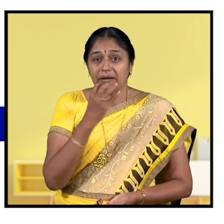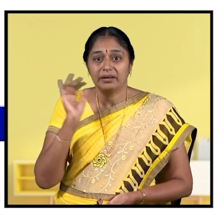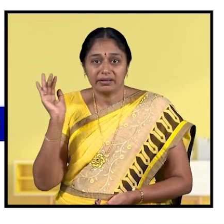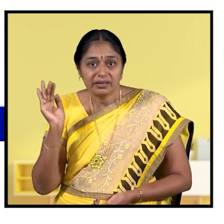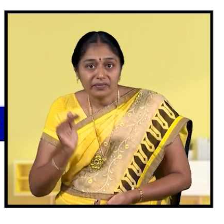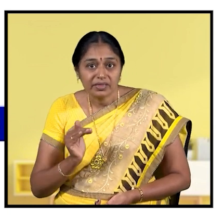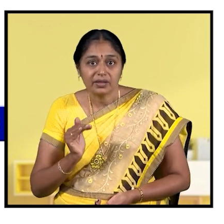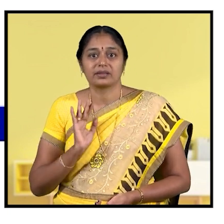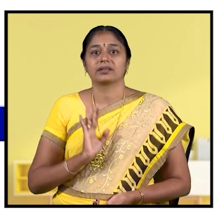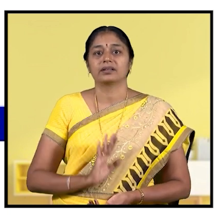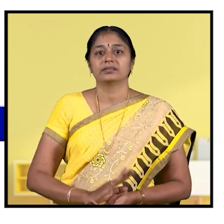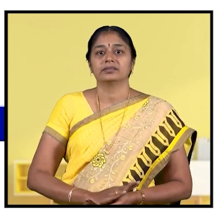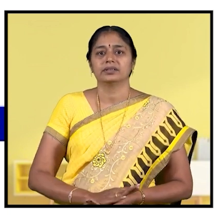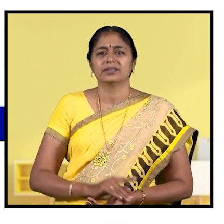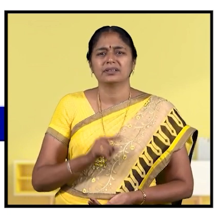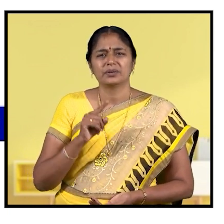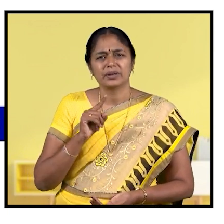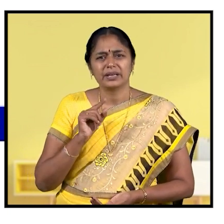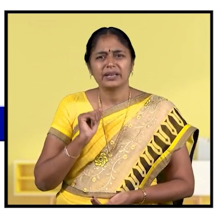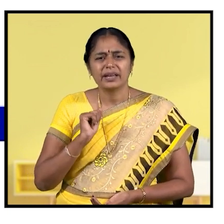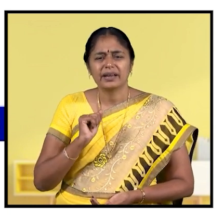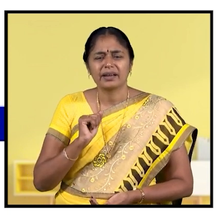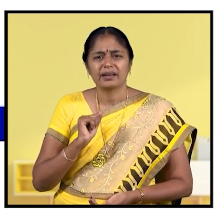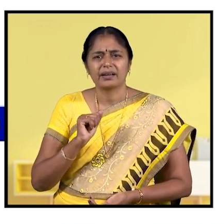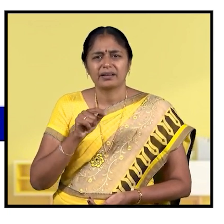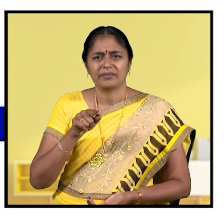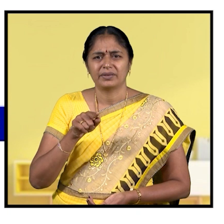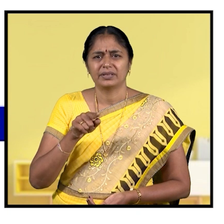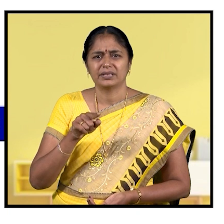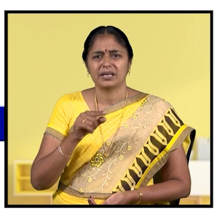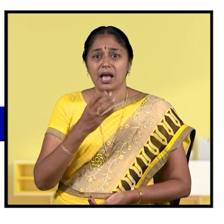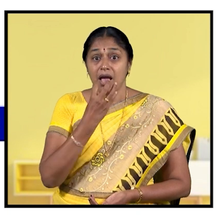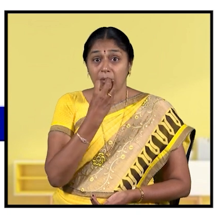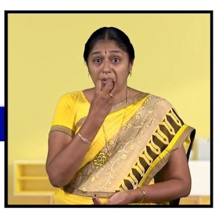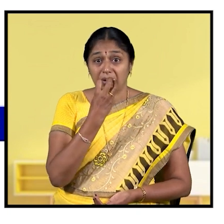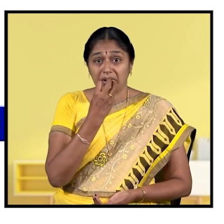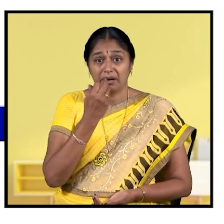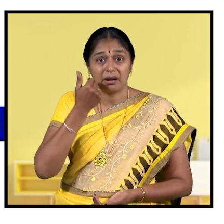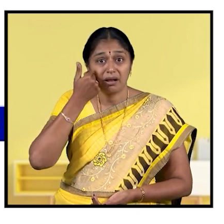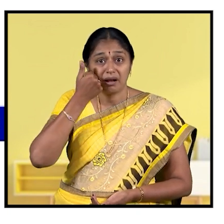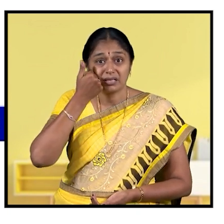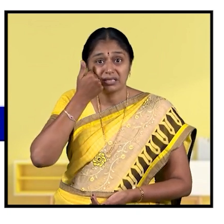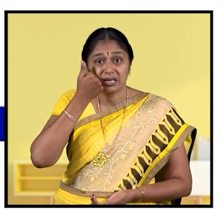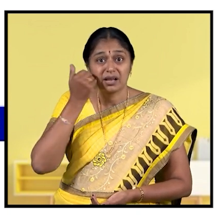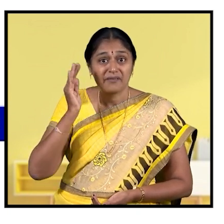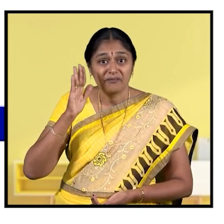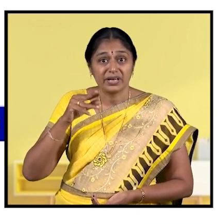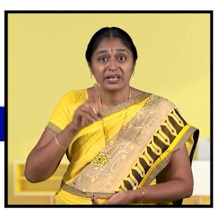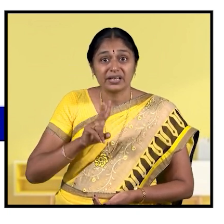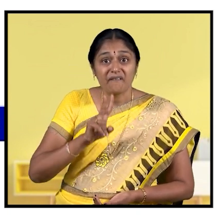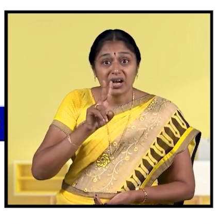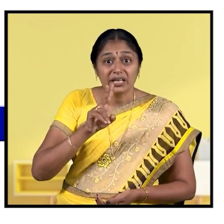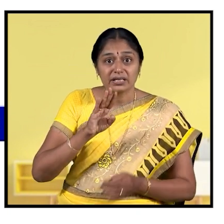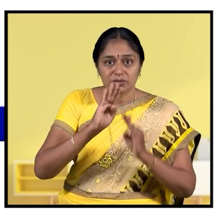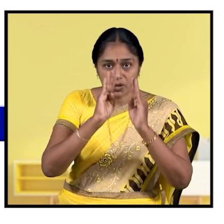நம்ம வந்து சொல்லிட்டு இருக்கிறோம். இதை விட இன்னொரு பொதுவான ஒரு கருத்து நம்ம சொல்லணும் அப்படின்னு பார்த்தாக்க பன்றிகளில் வந்து காய்ச்சல் உண்டாகக்கூடிய அந்த வைரஸினுடைய தோற்றமும் மனிதனுடைய உடலில்